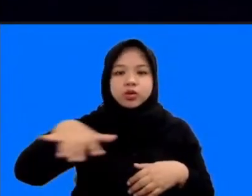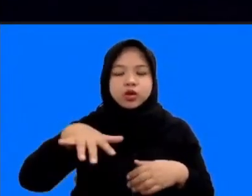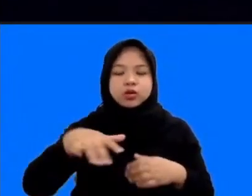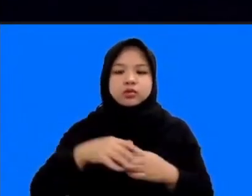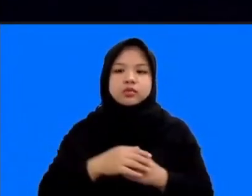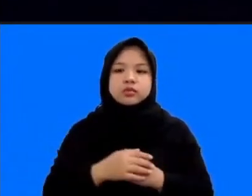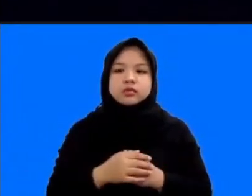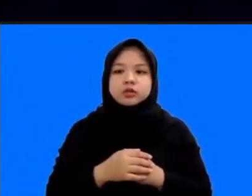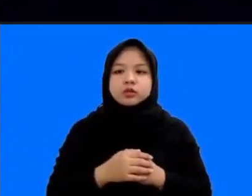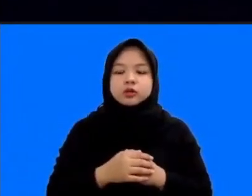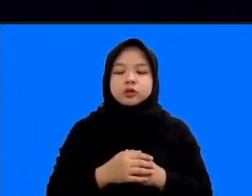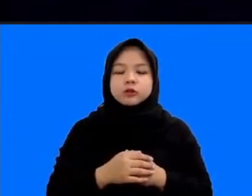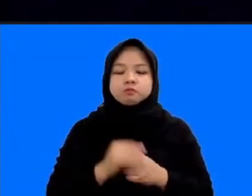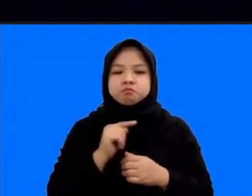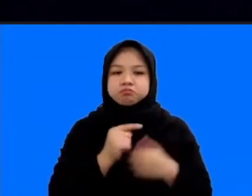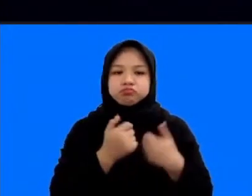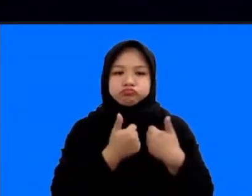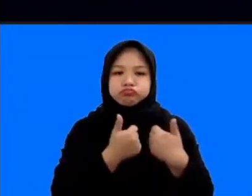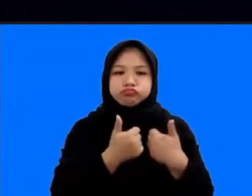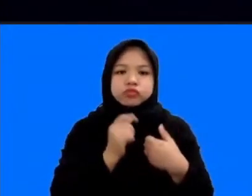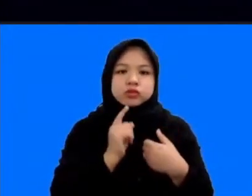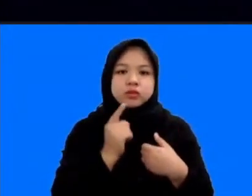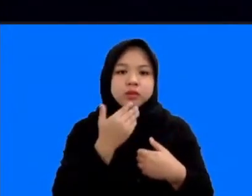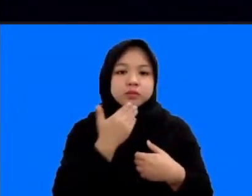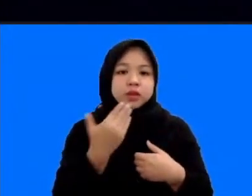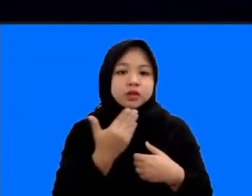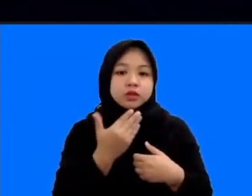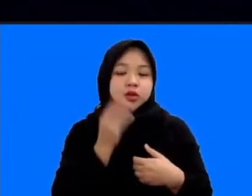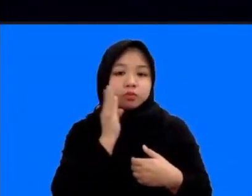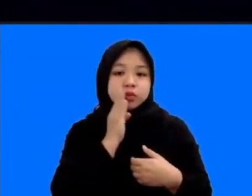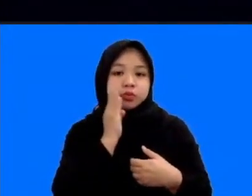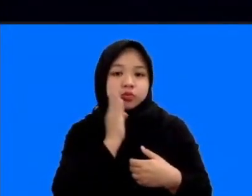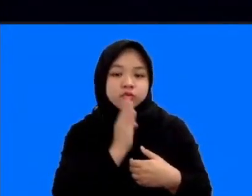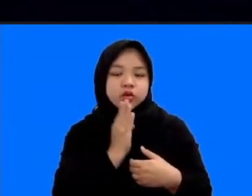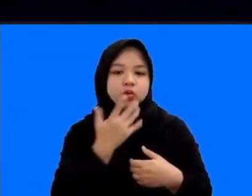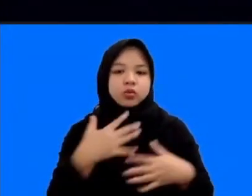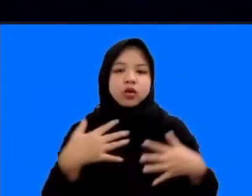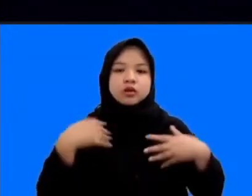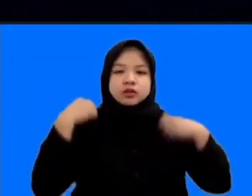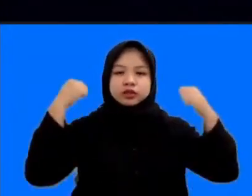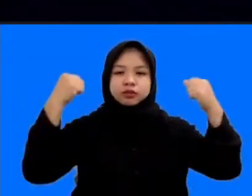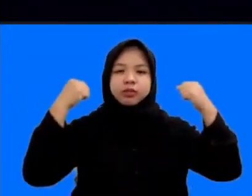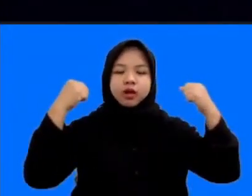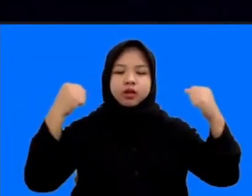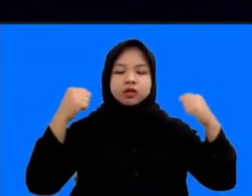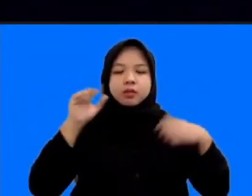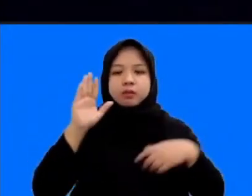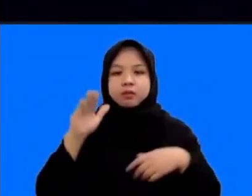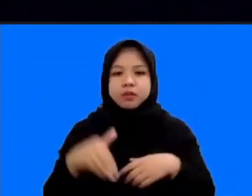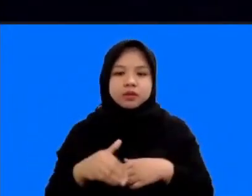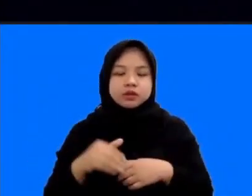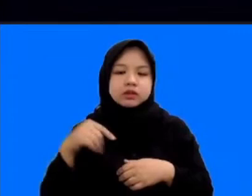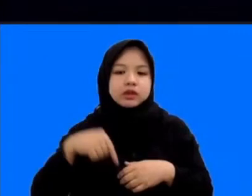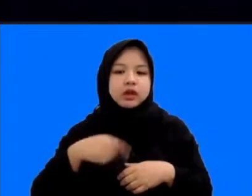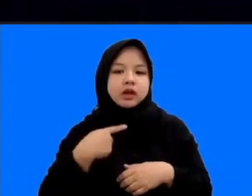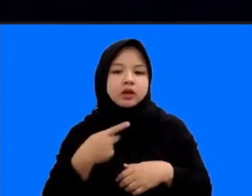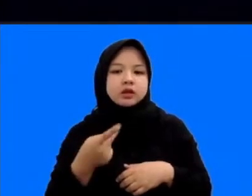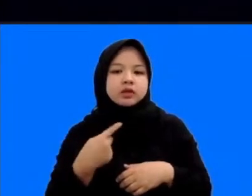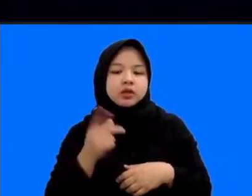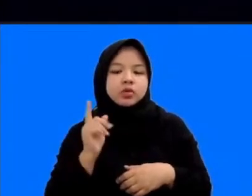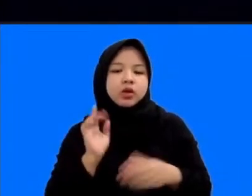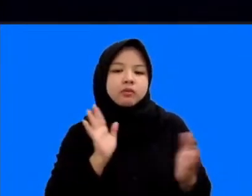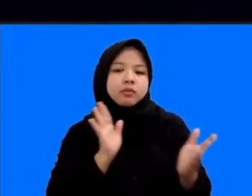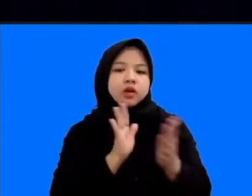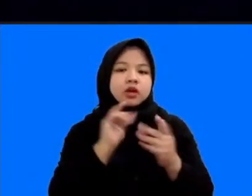itu itu hal yang bagus karena biasanya kalau Pemuda udah Apa semangat ini kan masih berkoar apalagi Sekarang kita sedang menghadapi